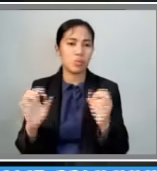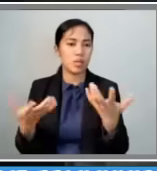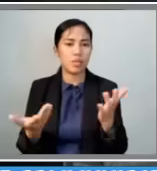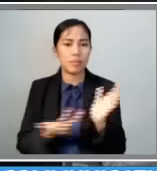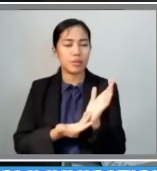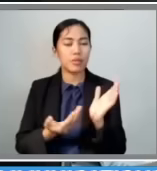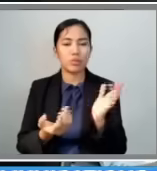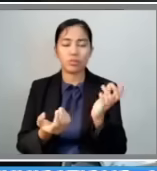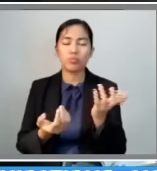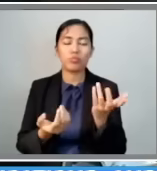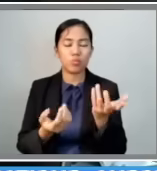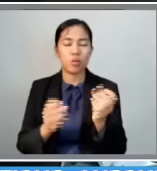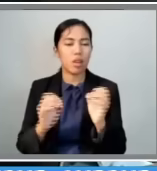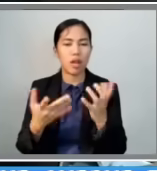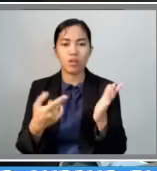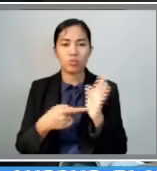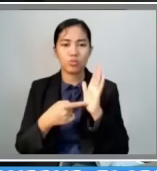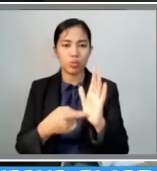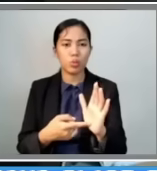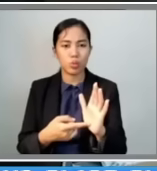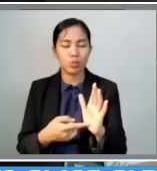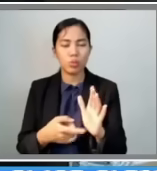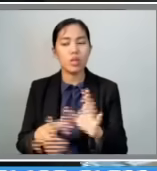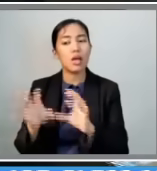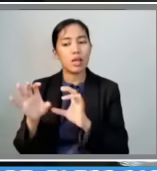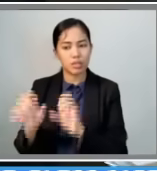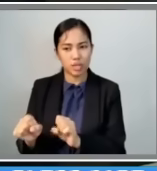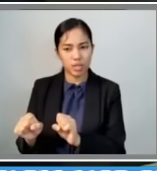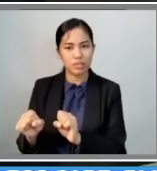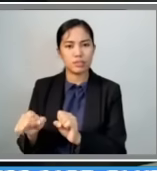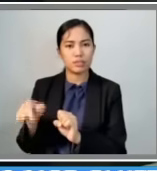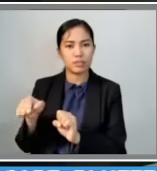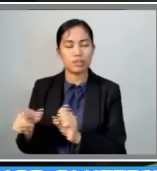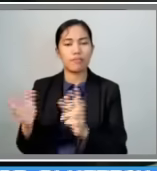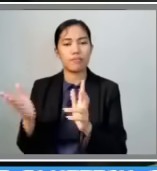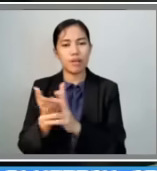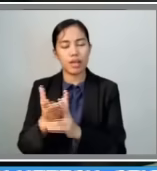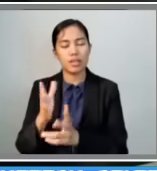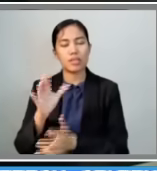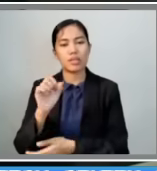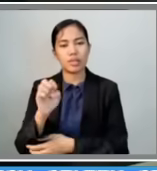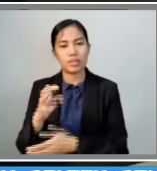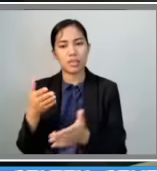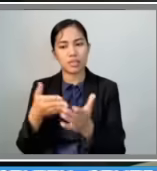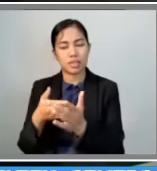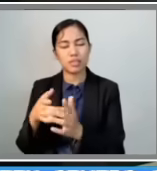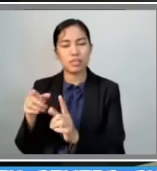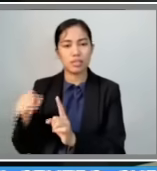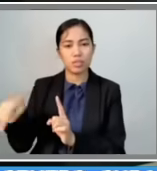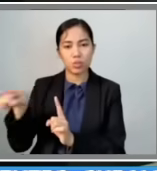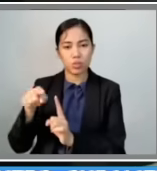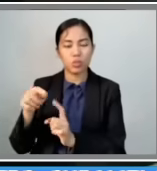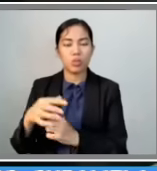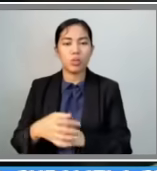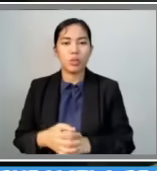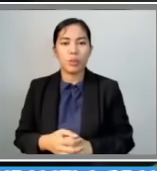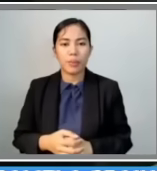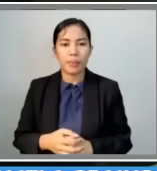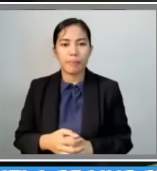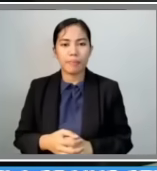documents. We arrested them and filed a case of violation against